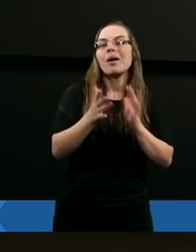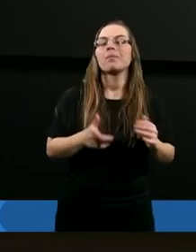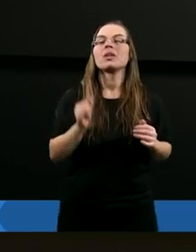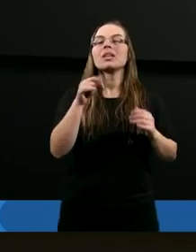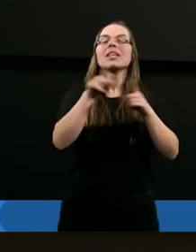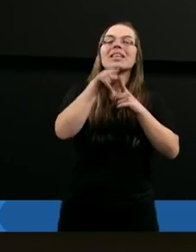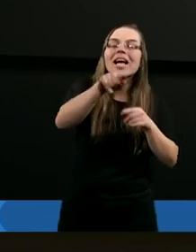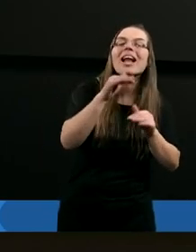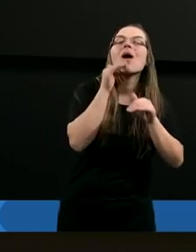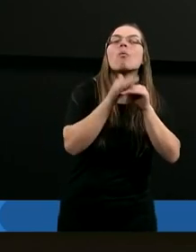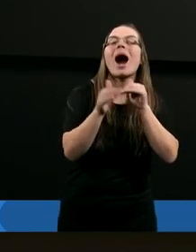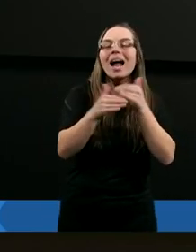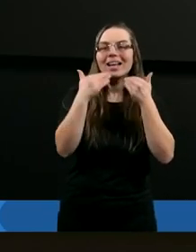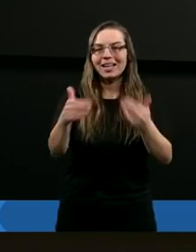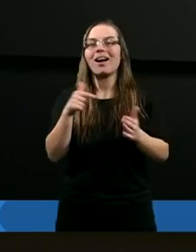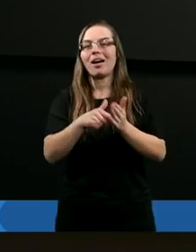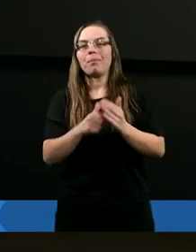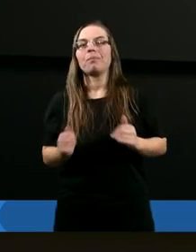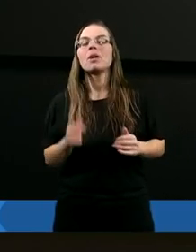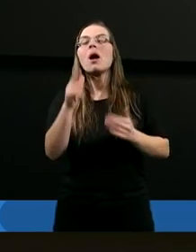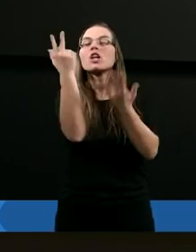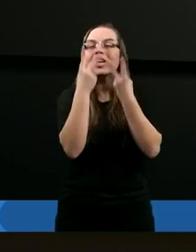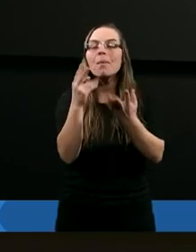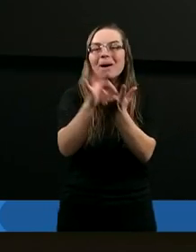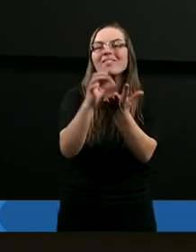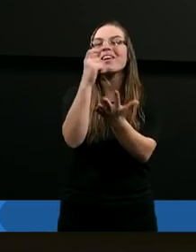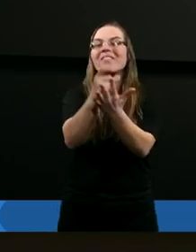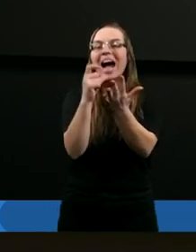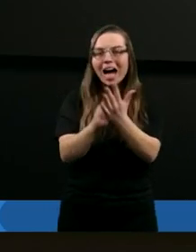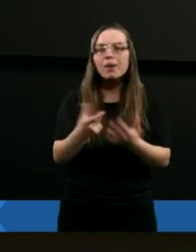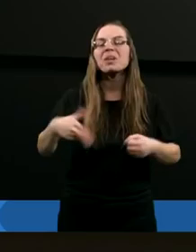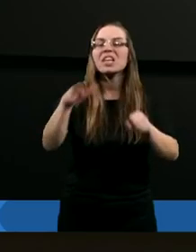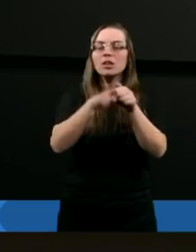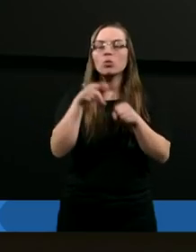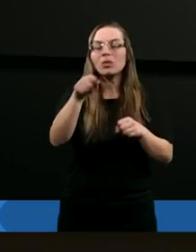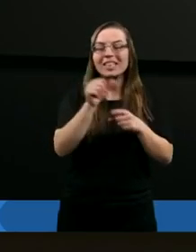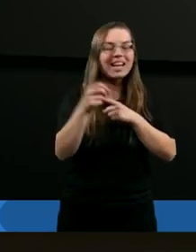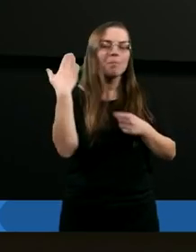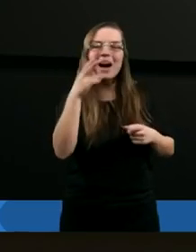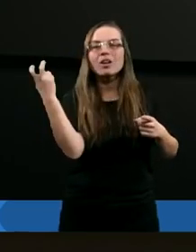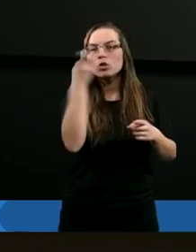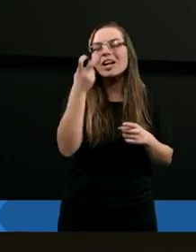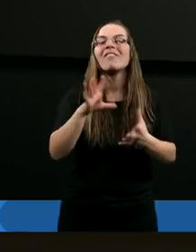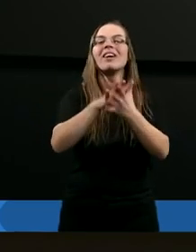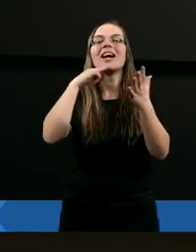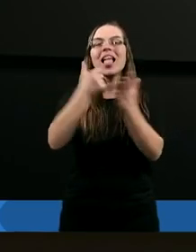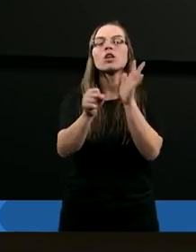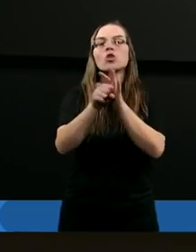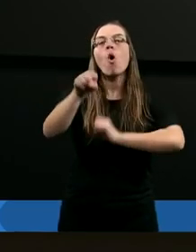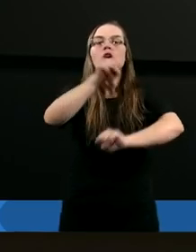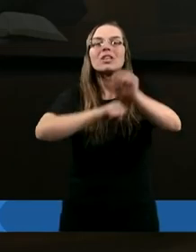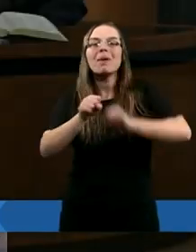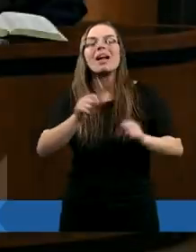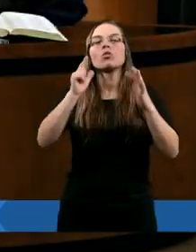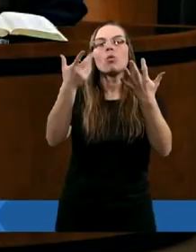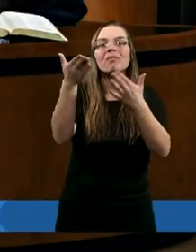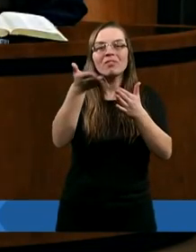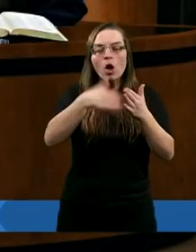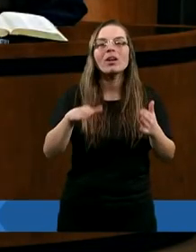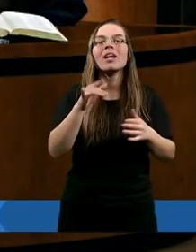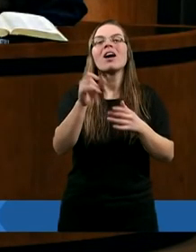łaska. Ale przeczytajmy pewien fragment, który też jest dość ciekawy. W liście do Rzymian, w siódmym rozdziale.